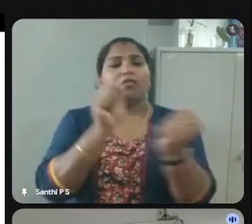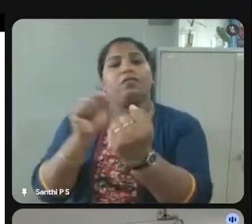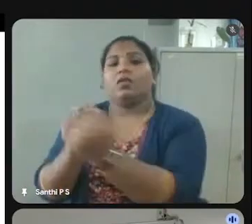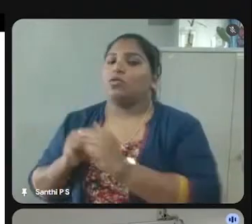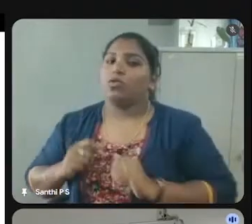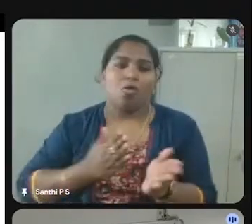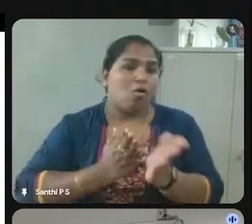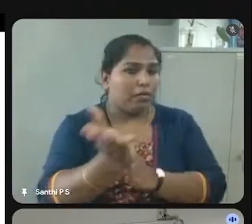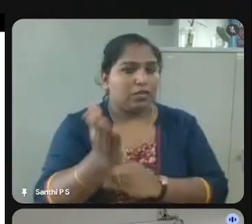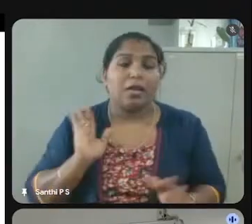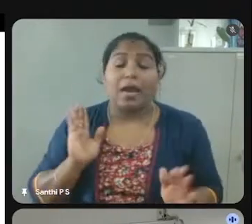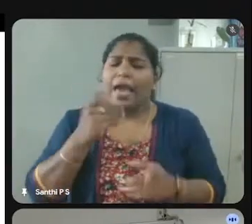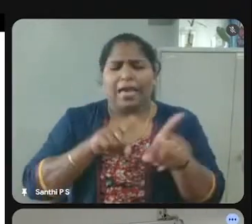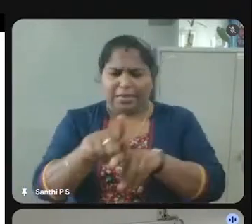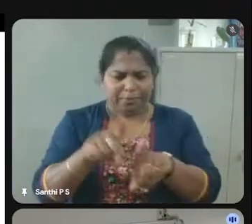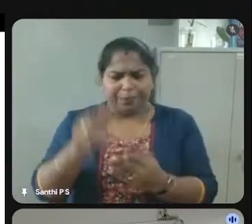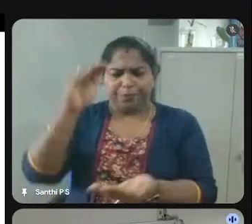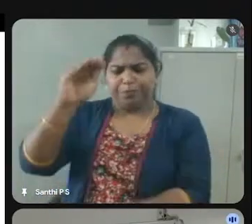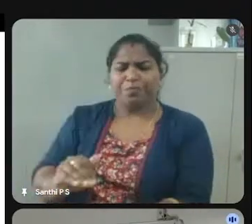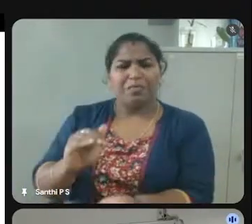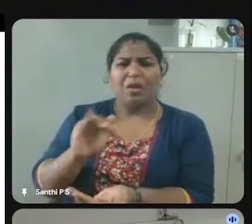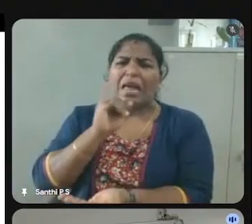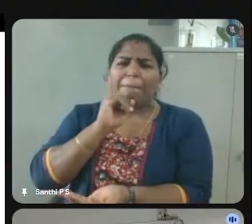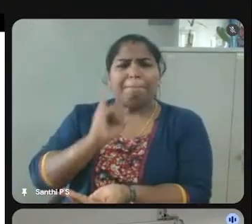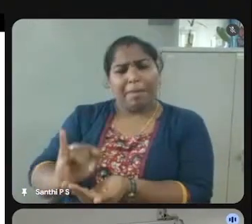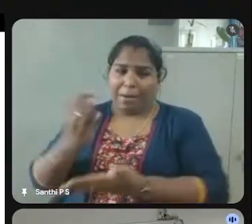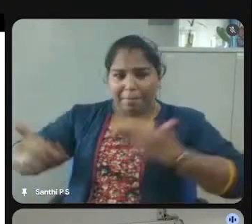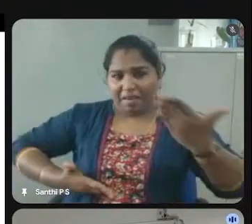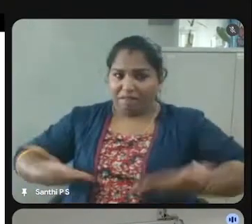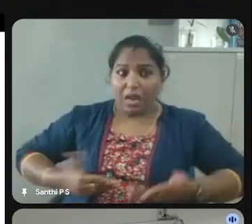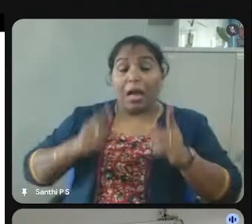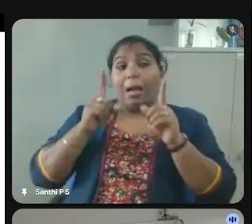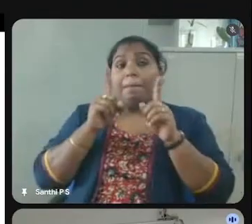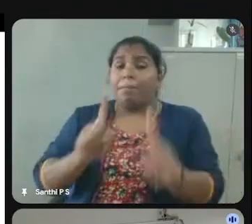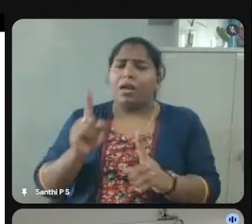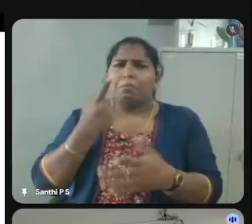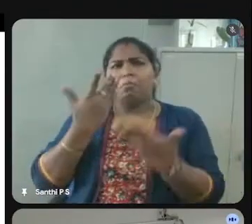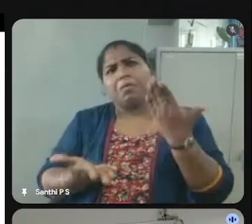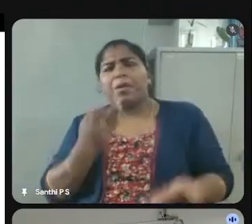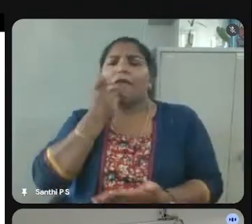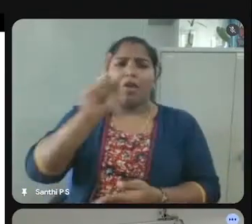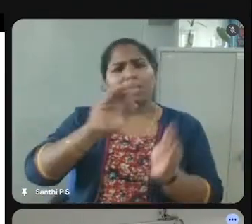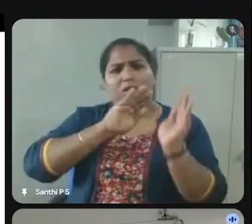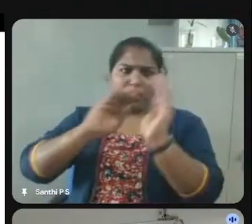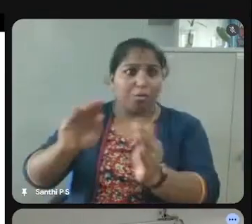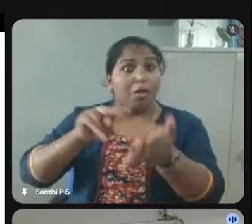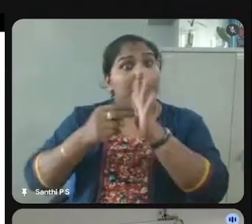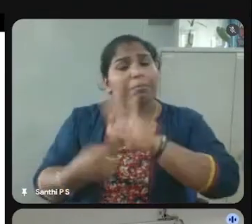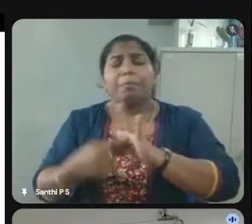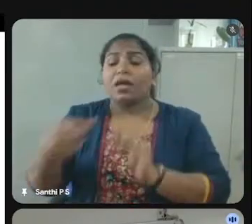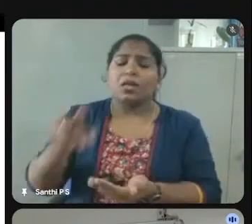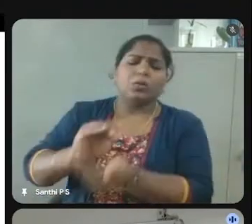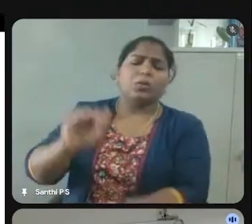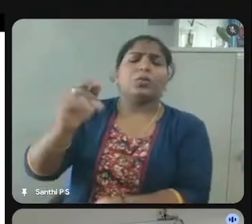കുട്ടി ചെയ്യുന്ന ചിലപ്പോൾ ഒരു മോശം പ്രവൃത്തിയായിരിക്കും, അമ്മ അല്ലെങ്കിൽ അച്ഛൻ, ഞാൻ അമ്മ എന്ന് പറഞ്ഞതുകൊണ്ട് അമ്മ മാത്രമാണ് അങ്ങനെ ചെയ്യുന്നതെന്നല്ല ഒരിക്കലും പറയുന്നത്. അപ്പോൾ